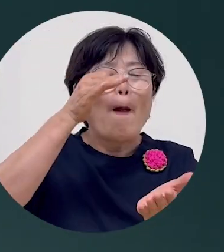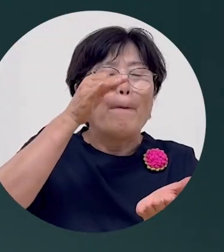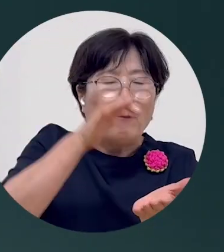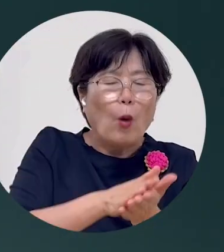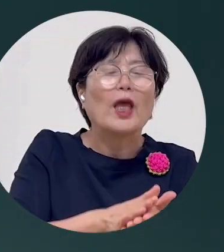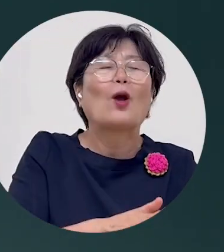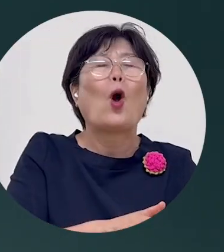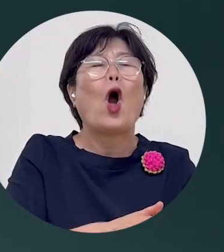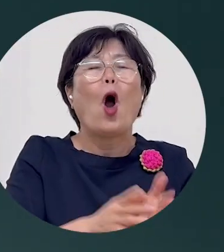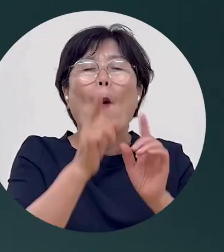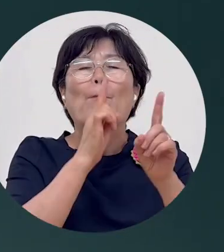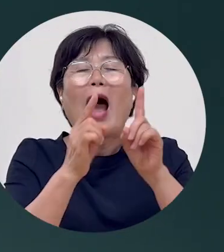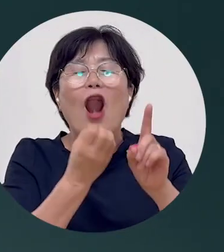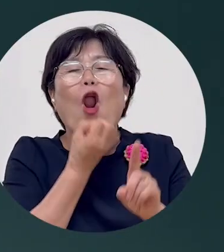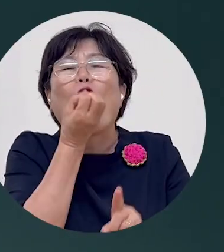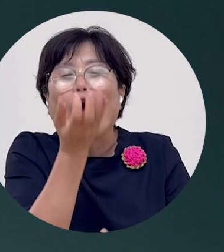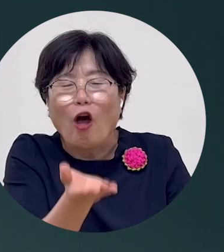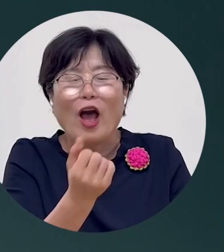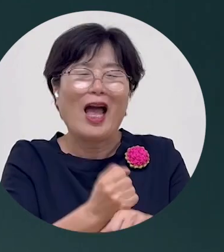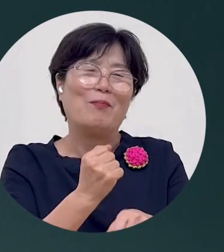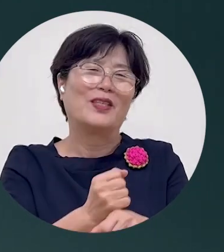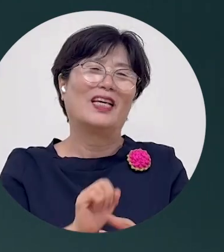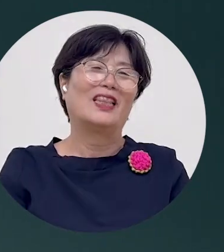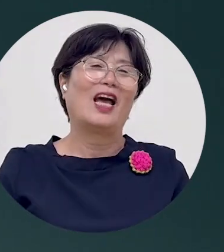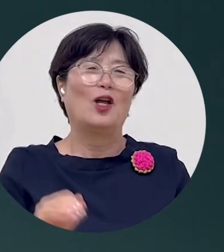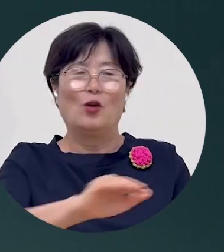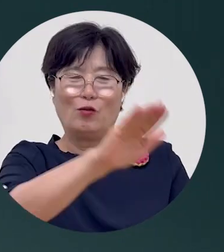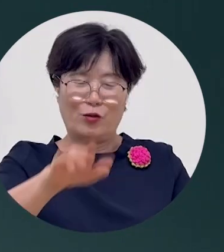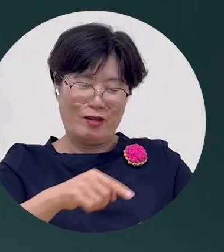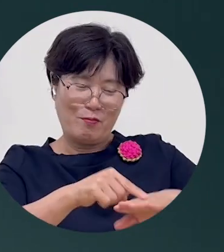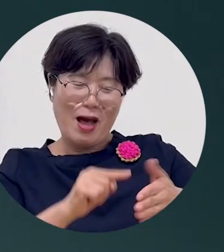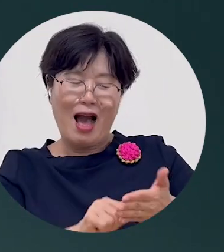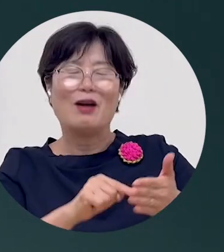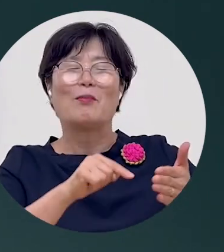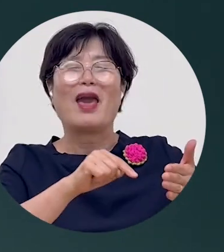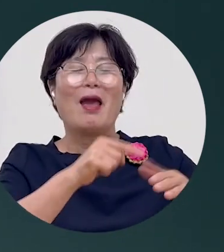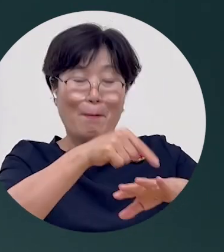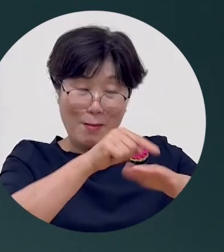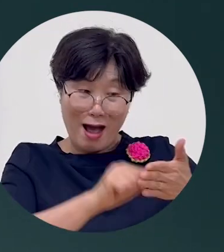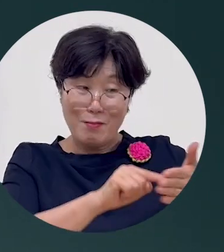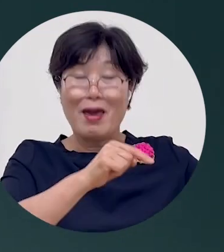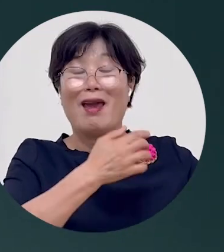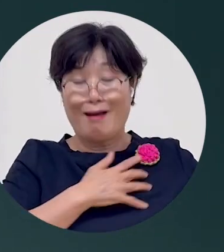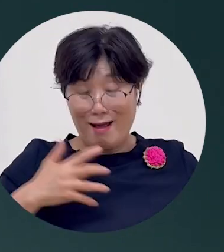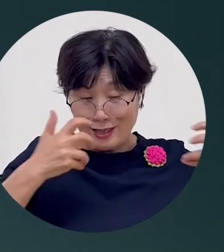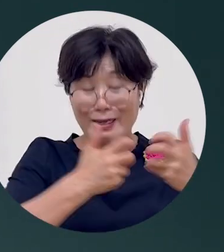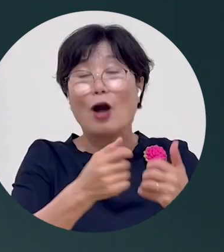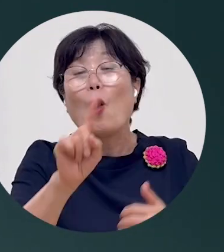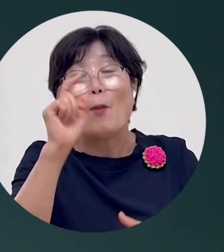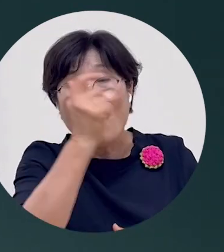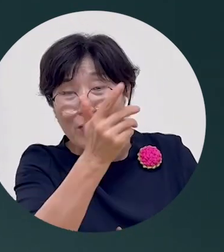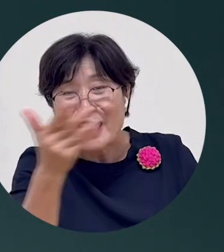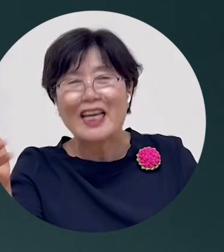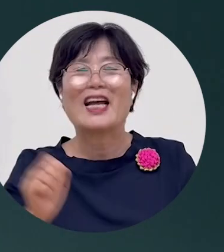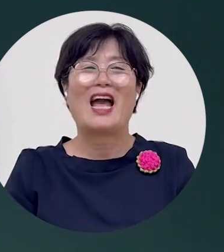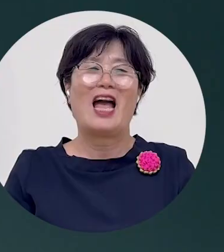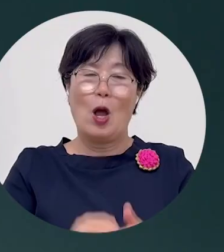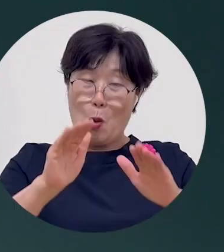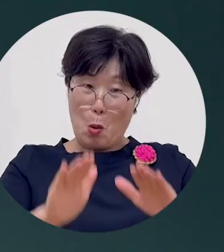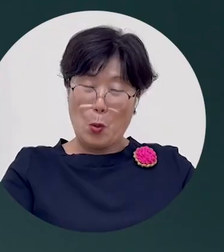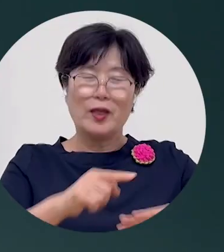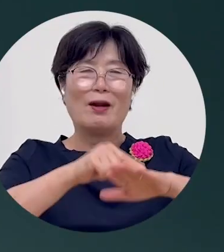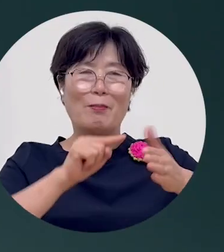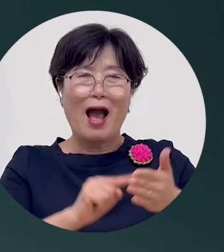저절로 말로 나오게 됩니다. 자, 우리의 마음에 가득한 것은 과연 무엇입니까? 오늘